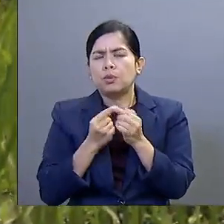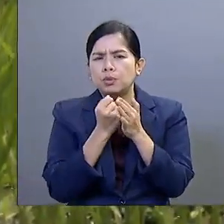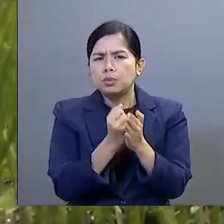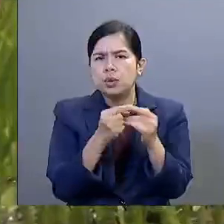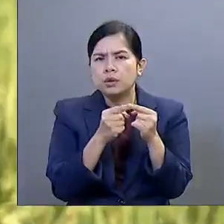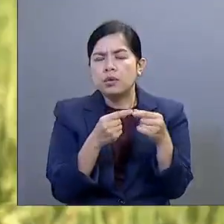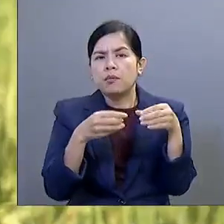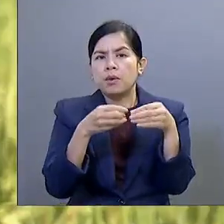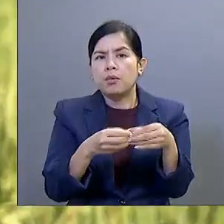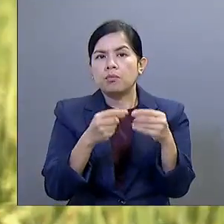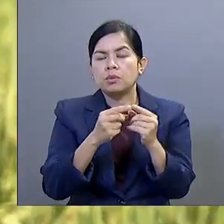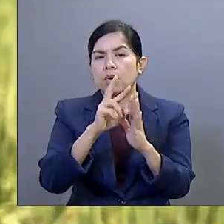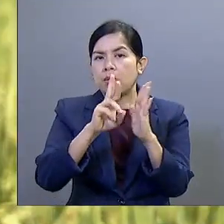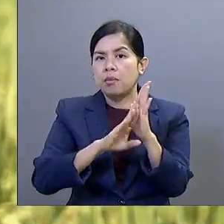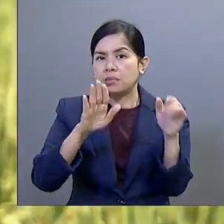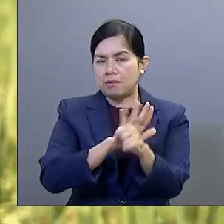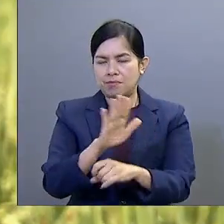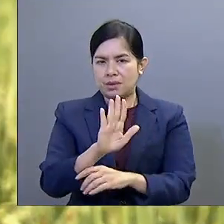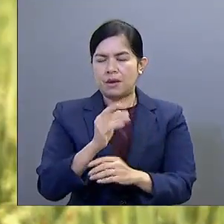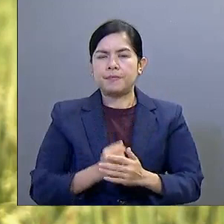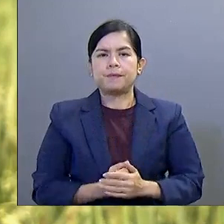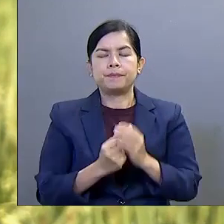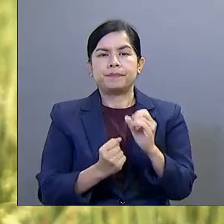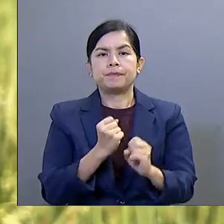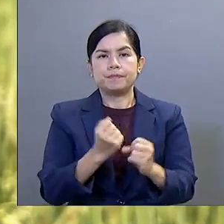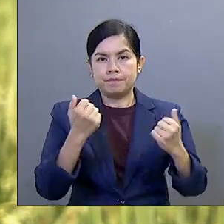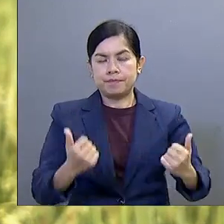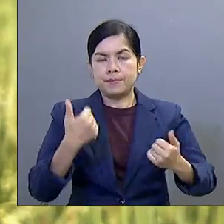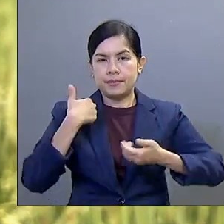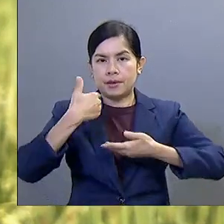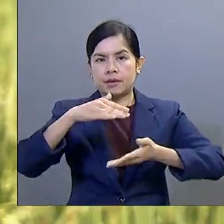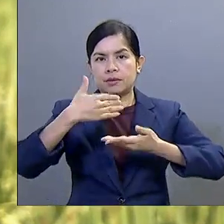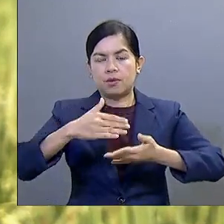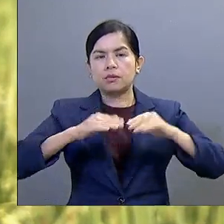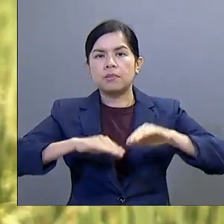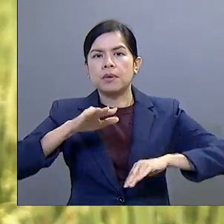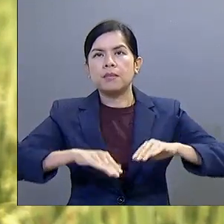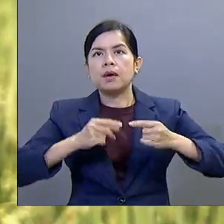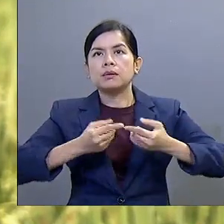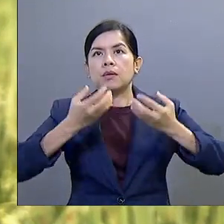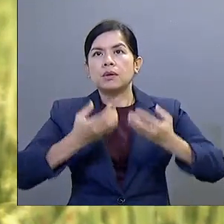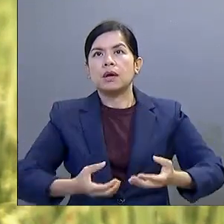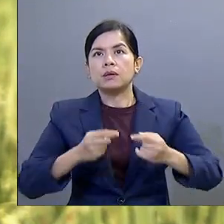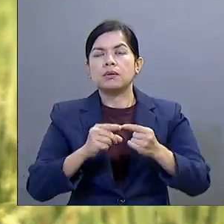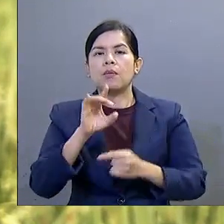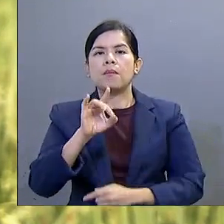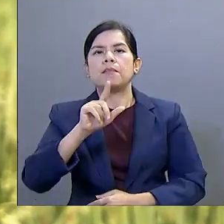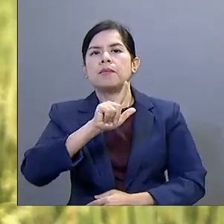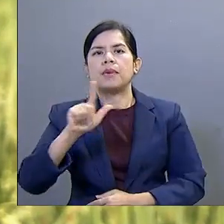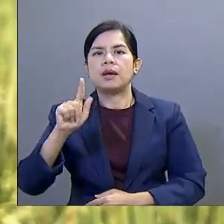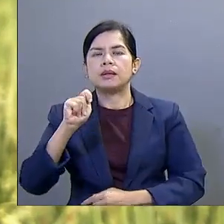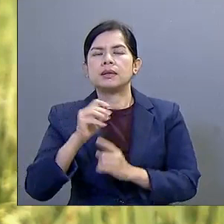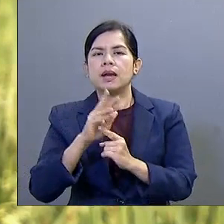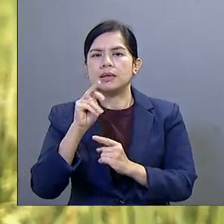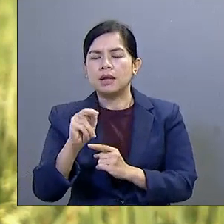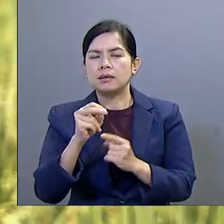คุณภาวดีคุณจิรชาตาคะสำหรับปีนี้นะคะคาดว่าจะมีการส่งออกอยู่ที่ประมาณ8ล้านตันใกล้ๆกับปีที่ผ่านมาค่ะส่วนมูลค่าน